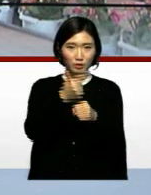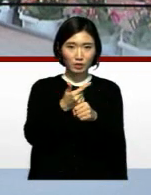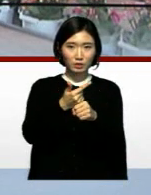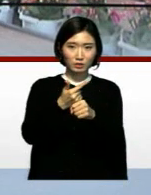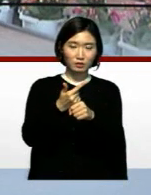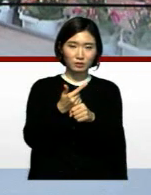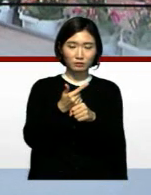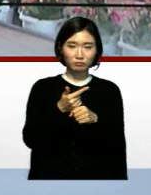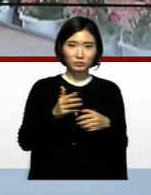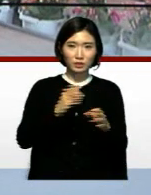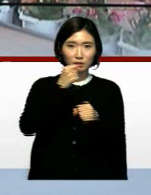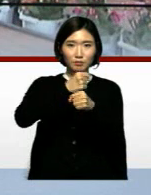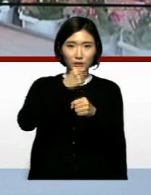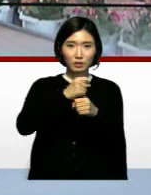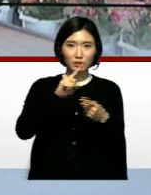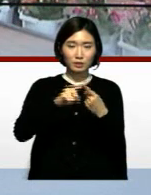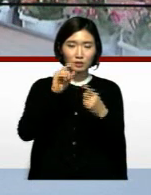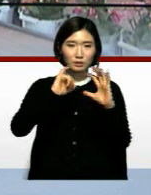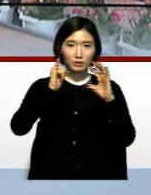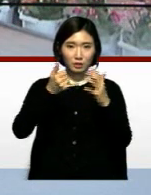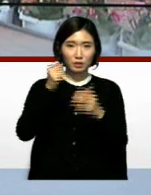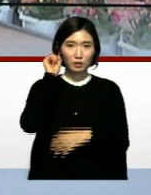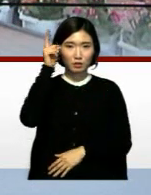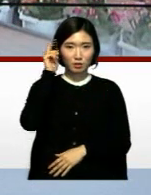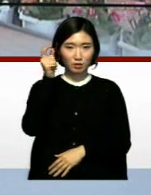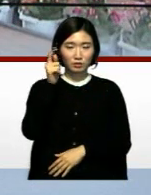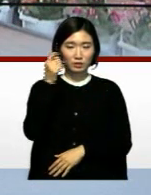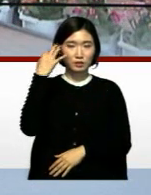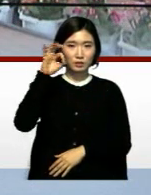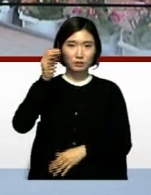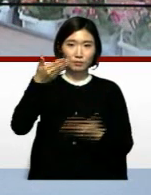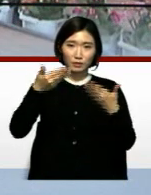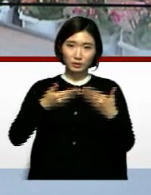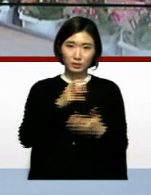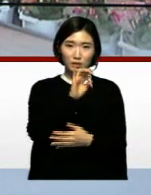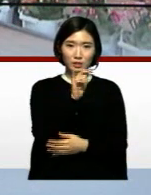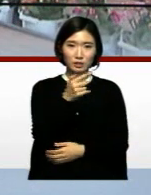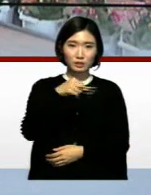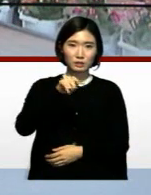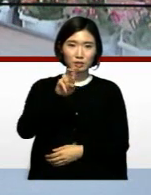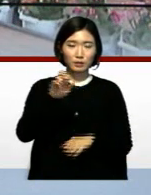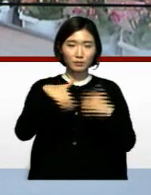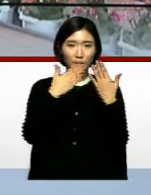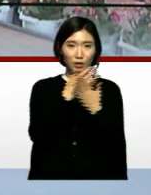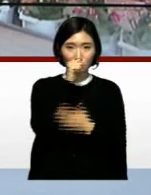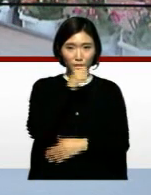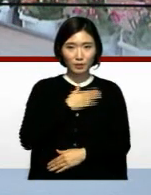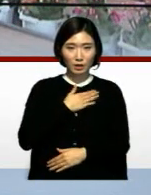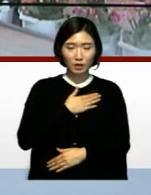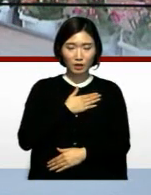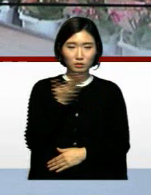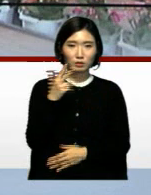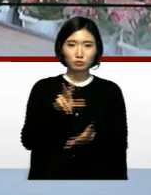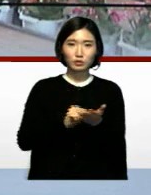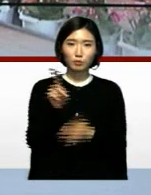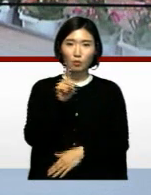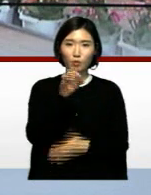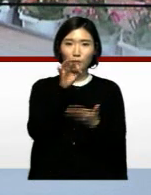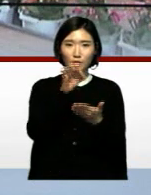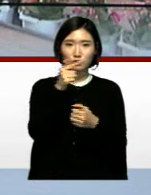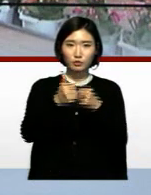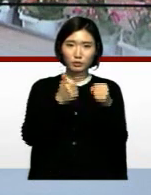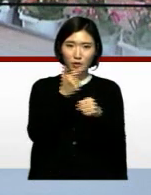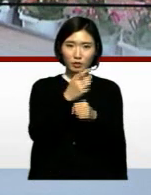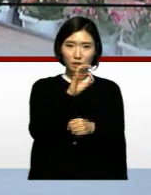세계적으로도 우수성을 인정받은지 오래됐습니다 인삼 좋은 건 다 알지만 문제는 가격이겠죠 6년근